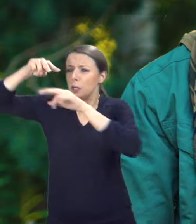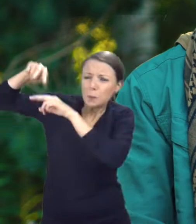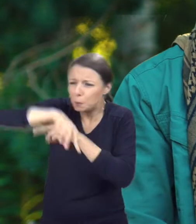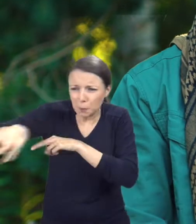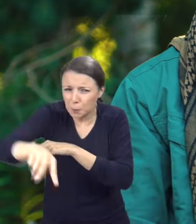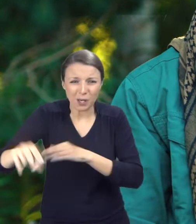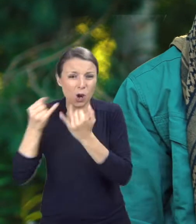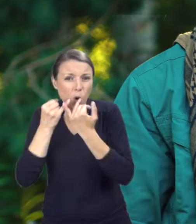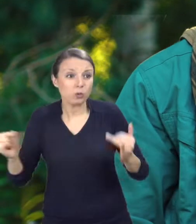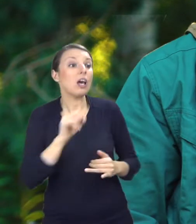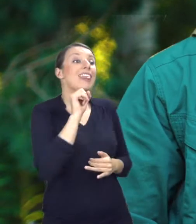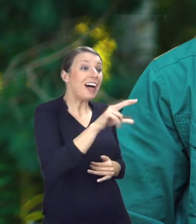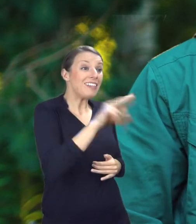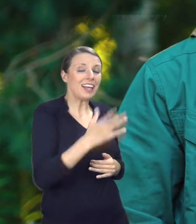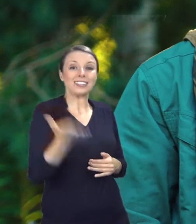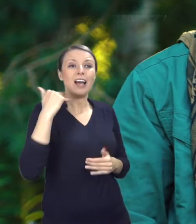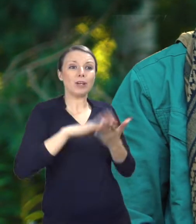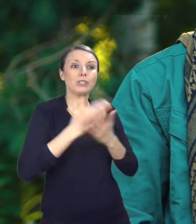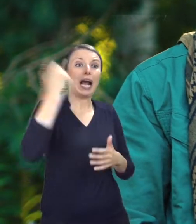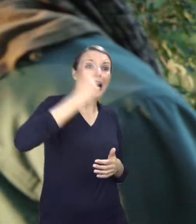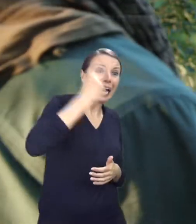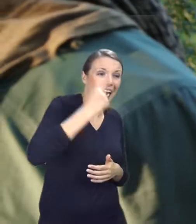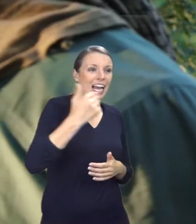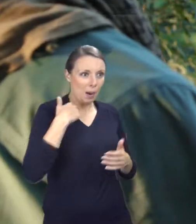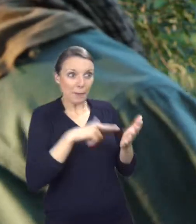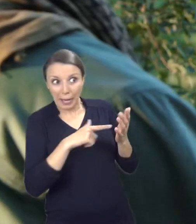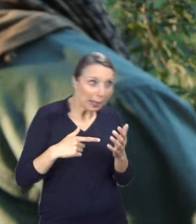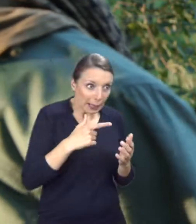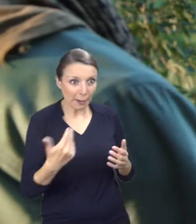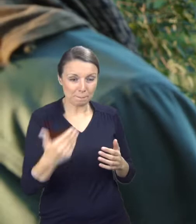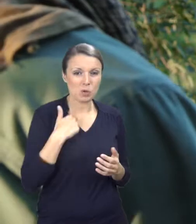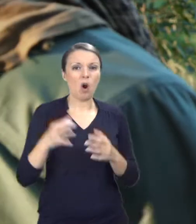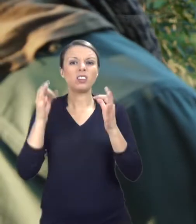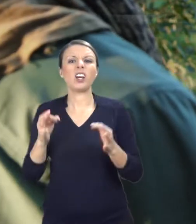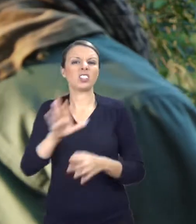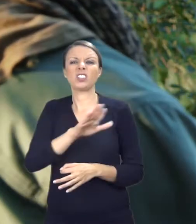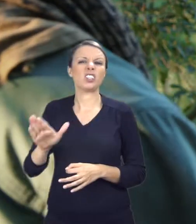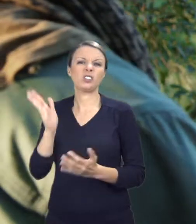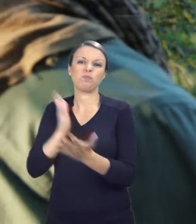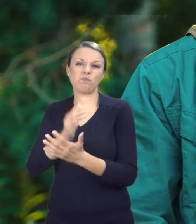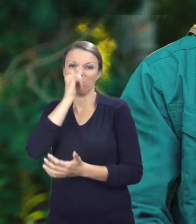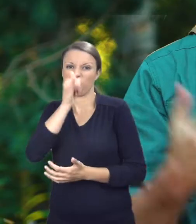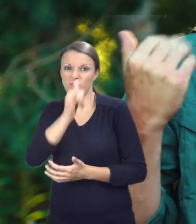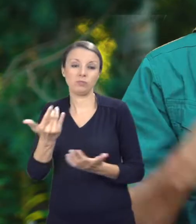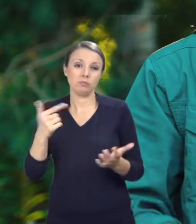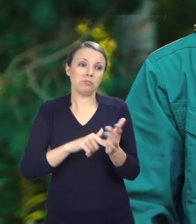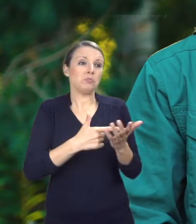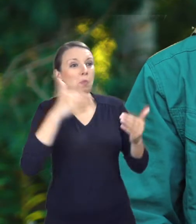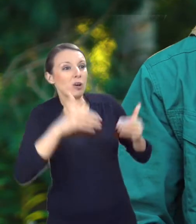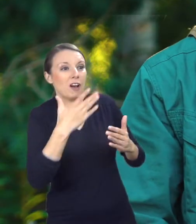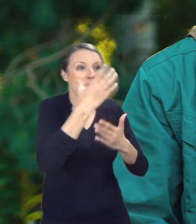robiliśmy wszystko to, co dzisiaj jest zabronione, z czego nasze dzieci nie mogą korzystać. Także ta cała infrastruktura miejska była dla nas dostępna. Oczywiście, ponieważ to